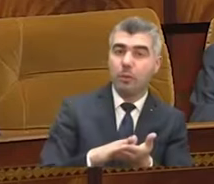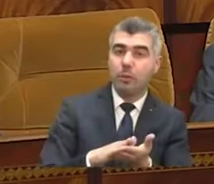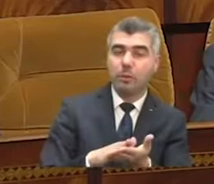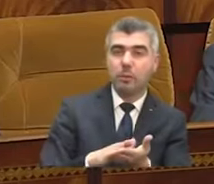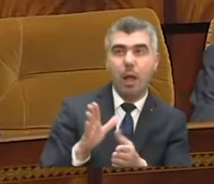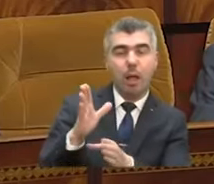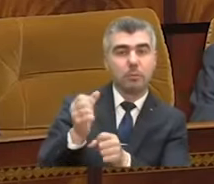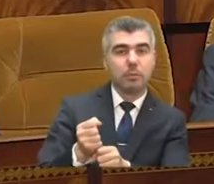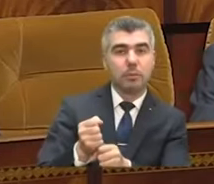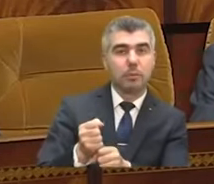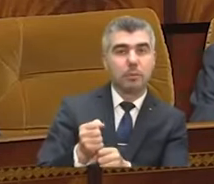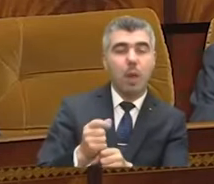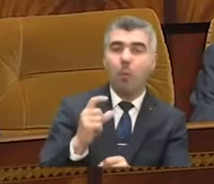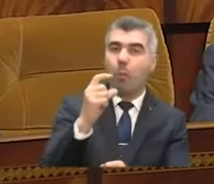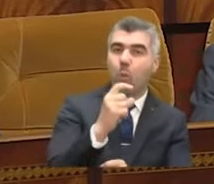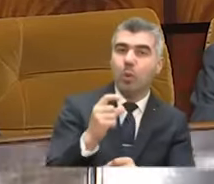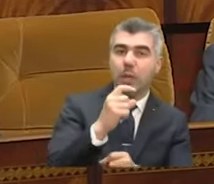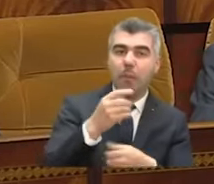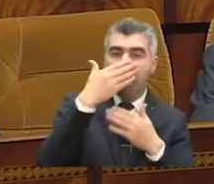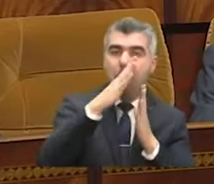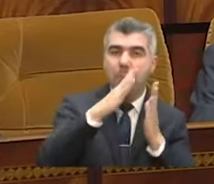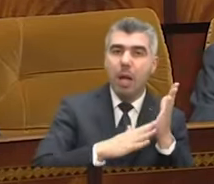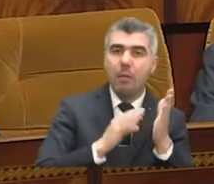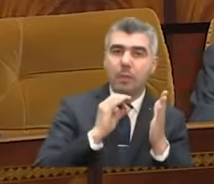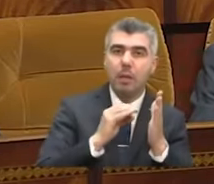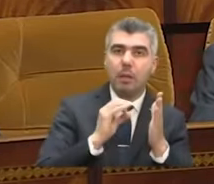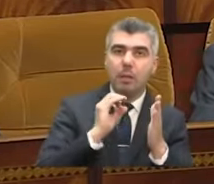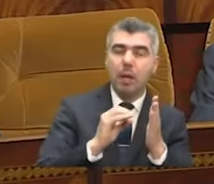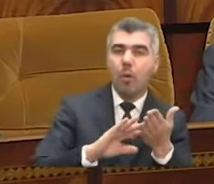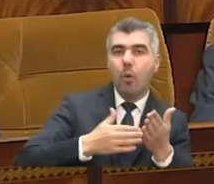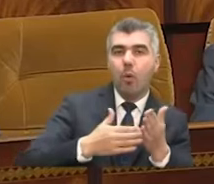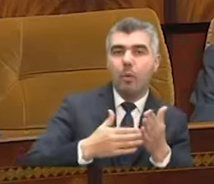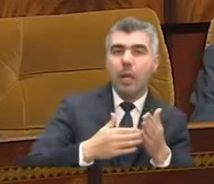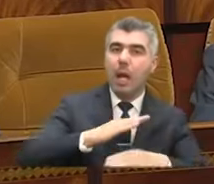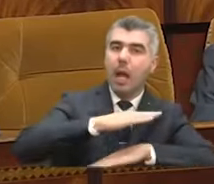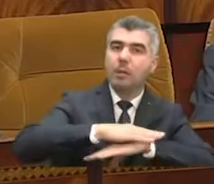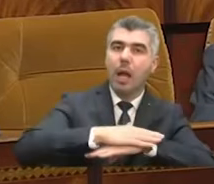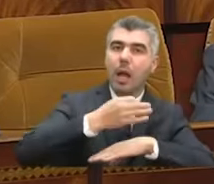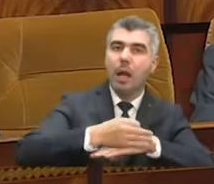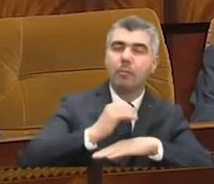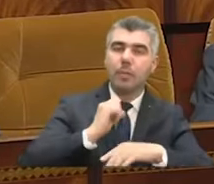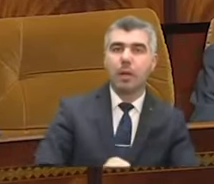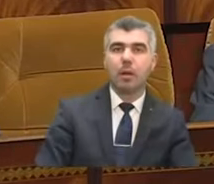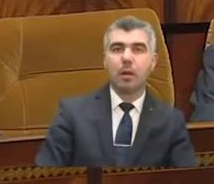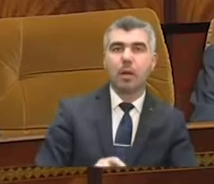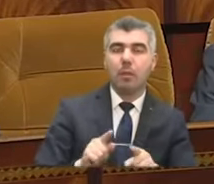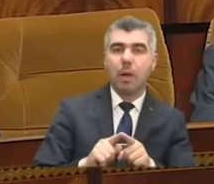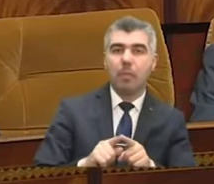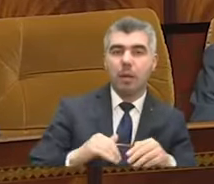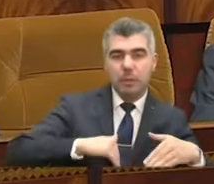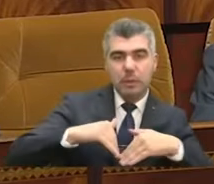بعدا المسلمين وفي المغرب ما تنتخطاو المقابر ما تنزدمو فوق منهم، دابا ما بقى كاع الإنسان عنده فين